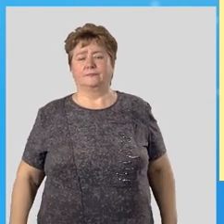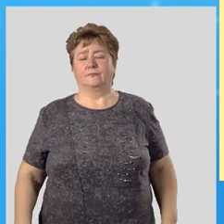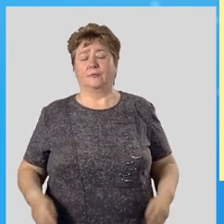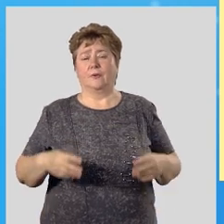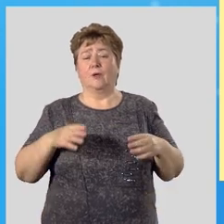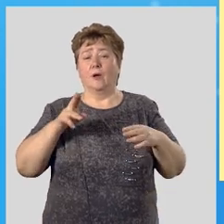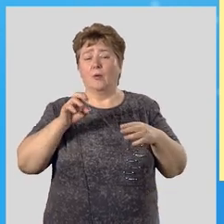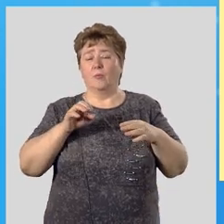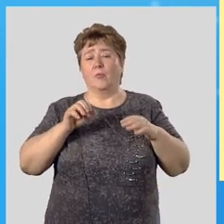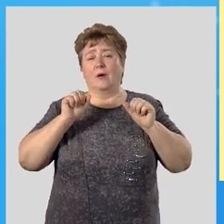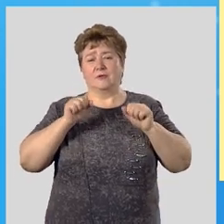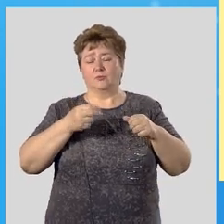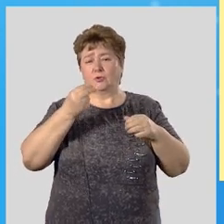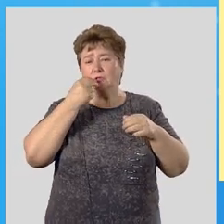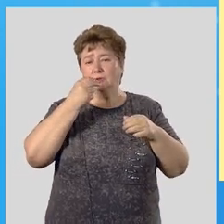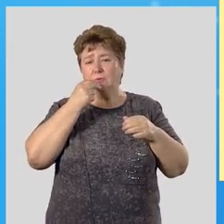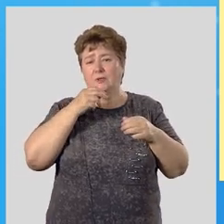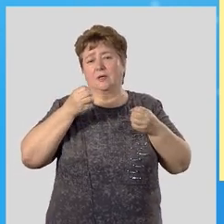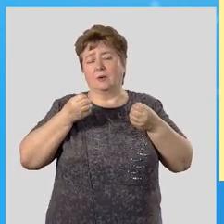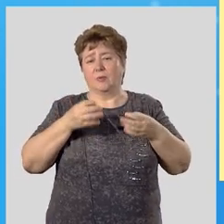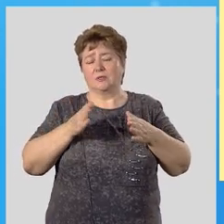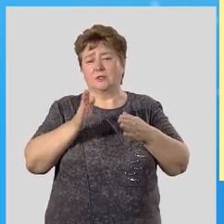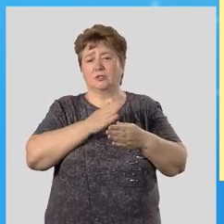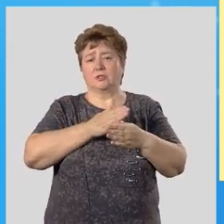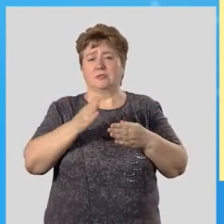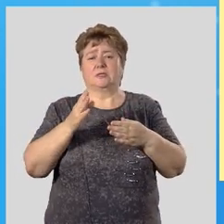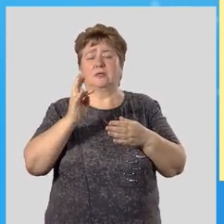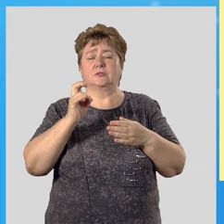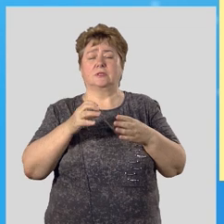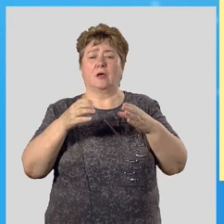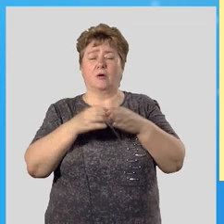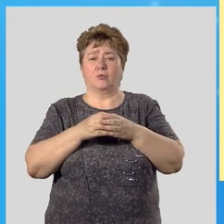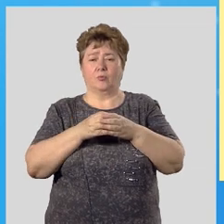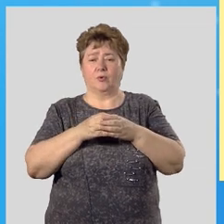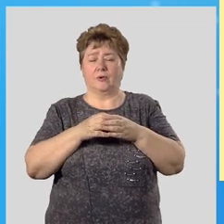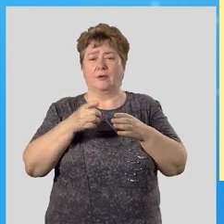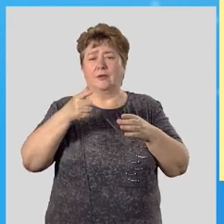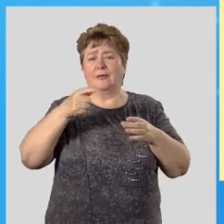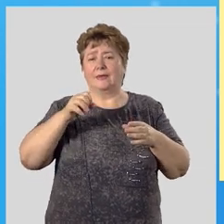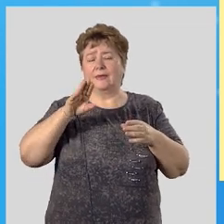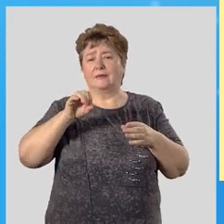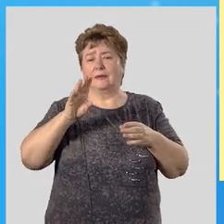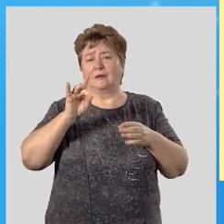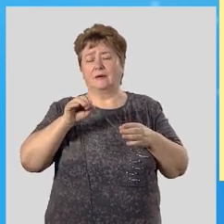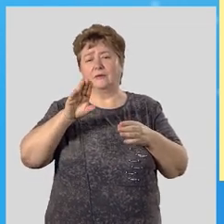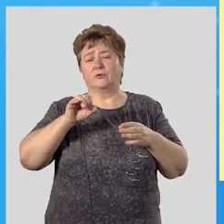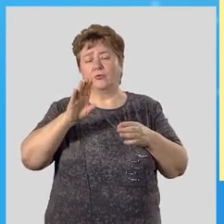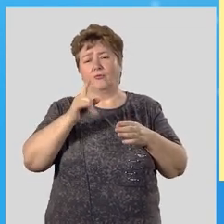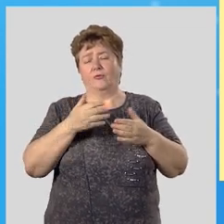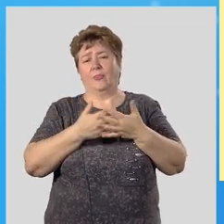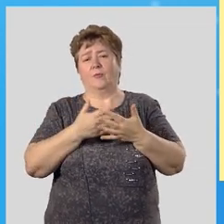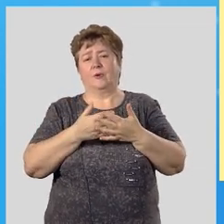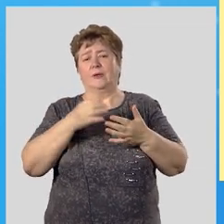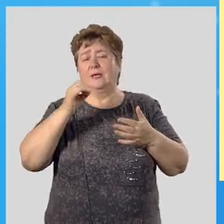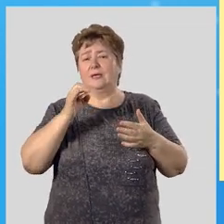По способу питания простейшие разделяются на группы гетеротрофы, как,